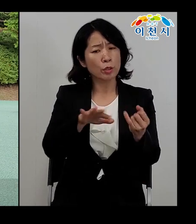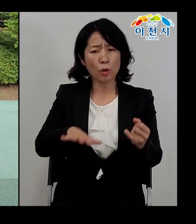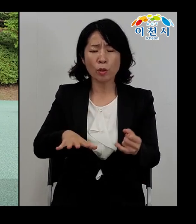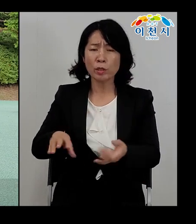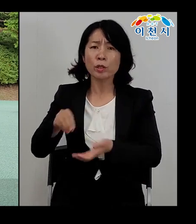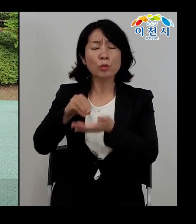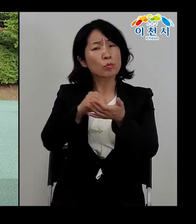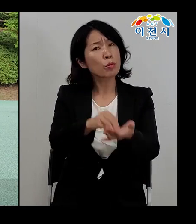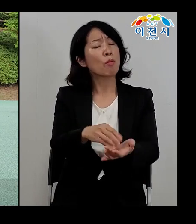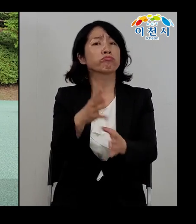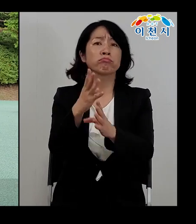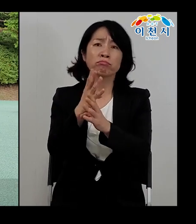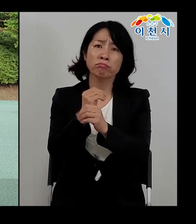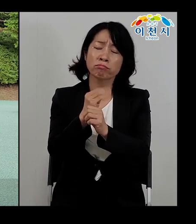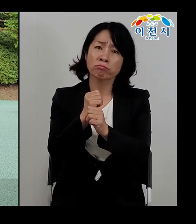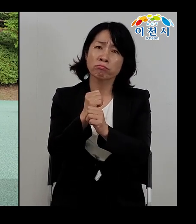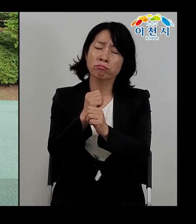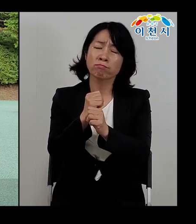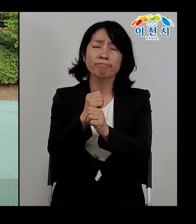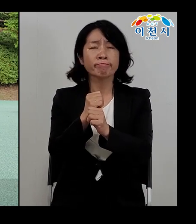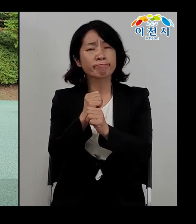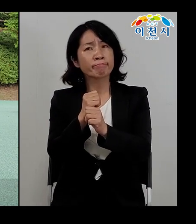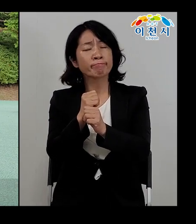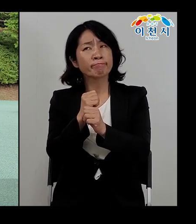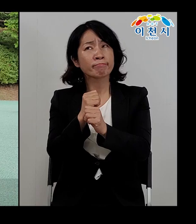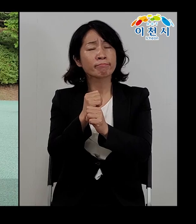언니 여기 들어온 지 얼마나 되셨죠?